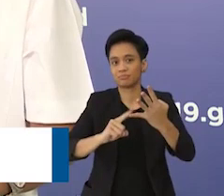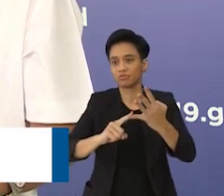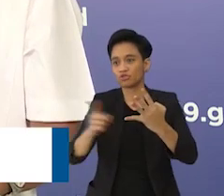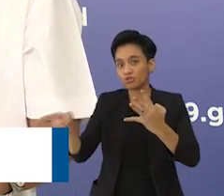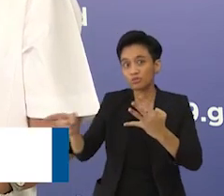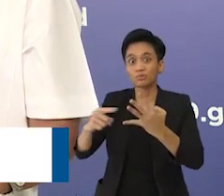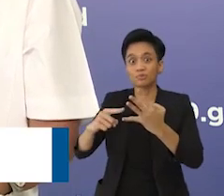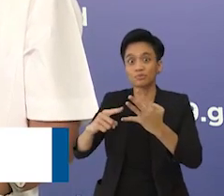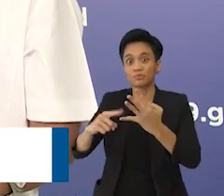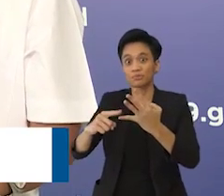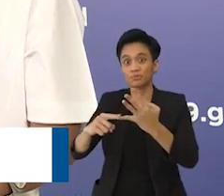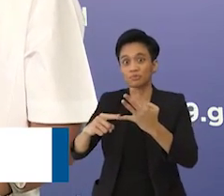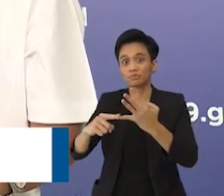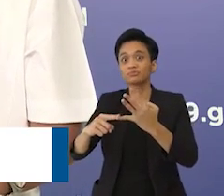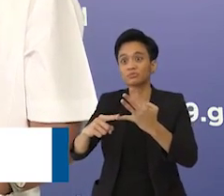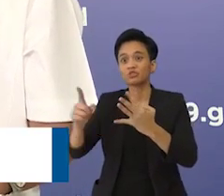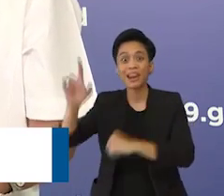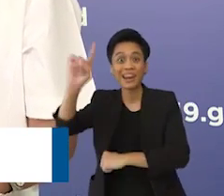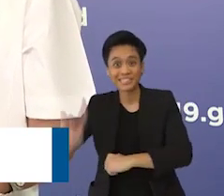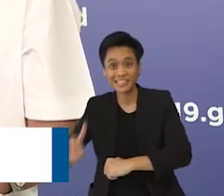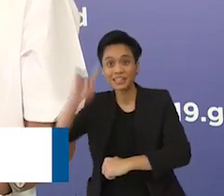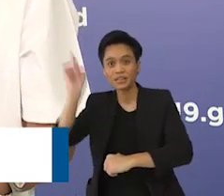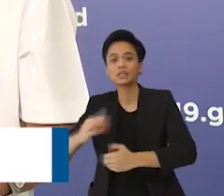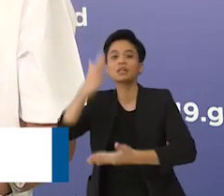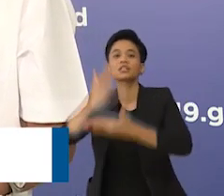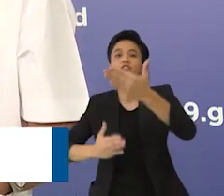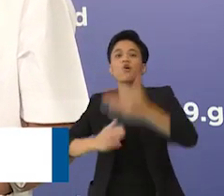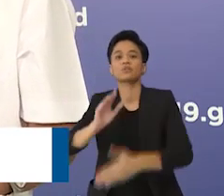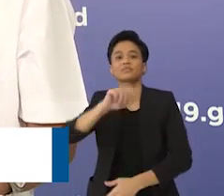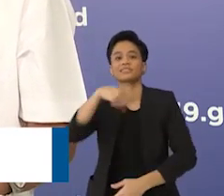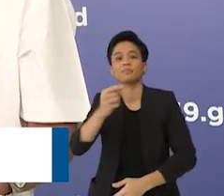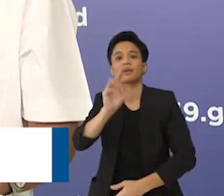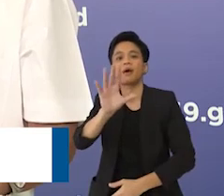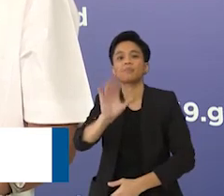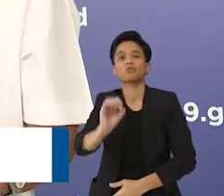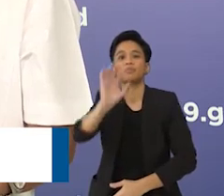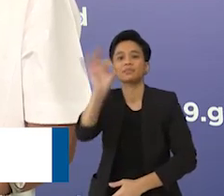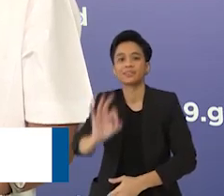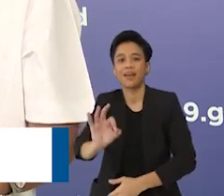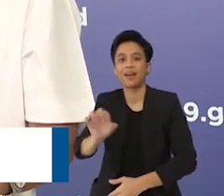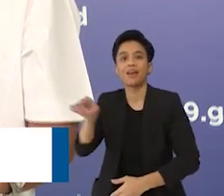50% untuk pelanggan listrik pada kapasitas